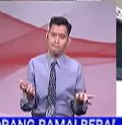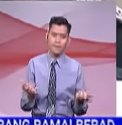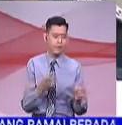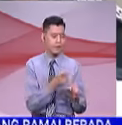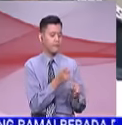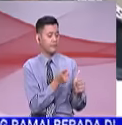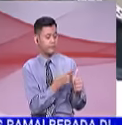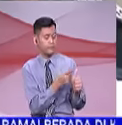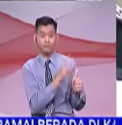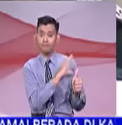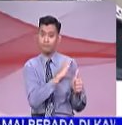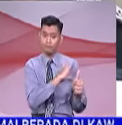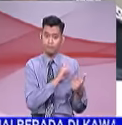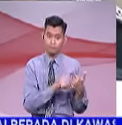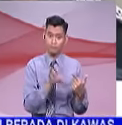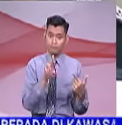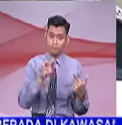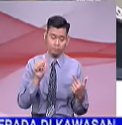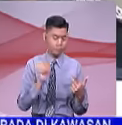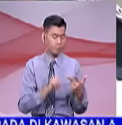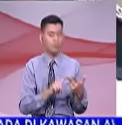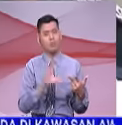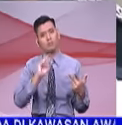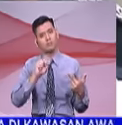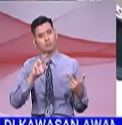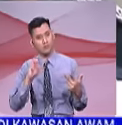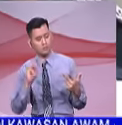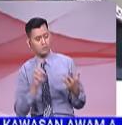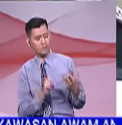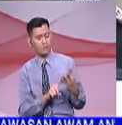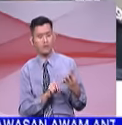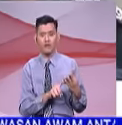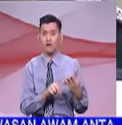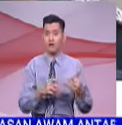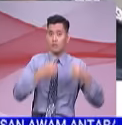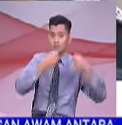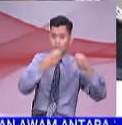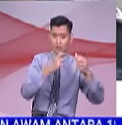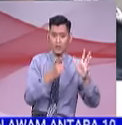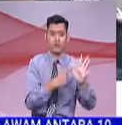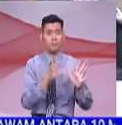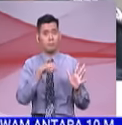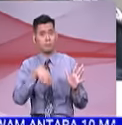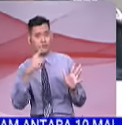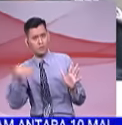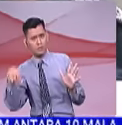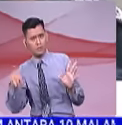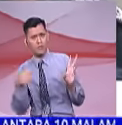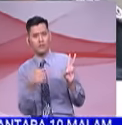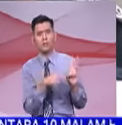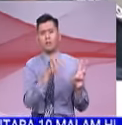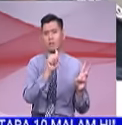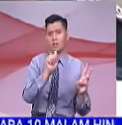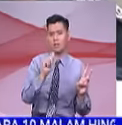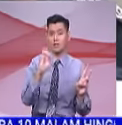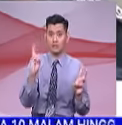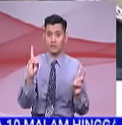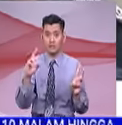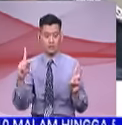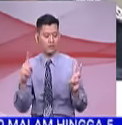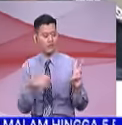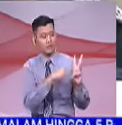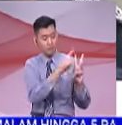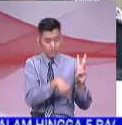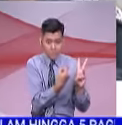PDRM, JIM, APMM, RELA, ESKOM, AXEM, Penjara, PKK serta AADK untuk